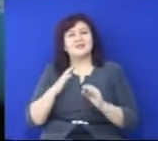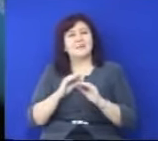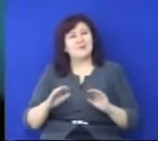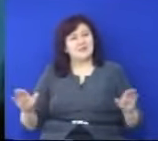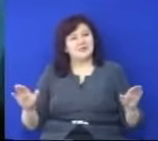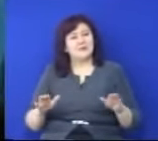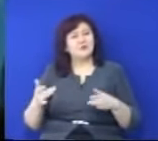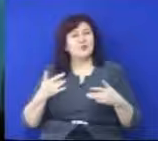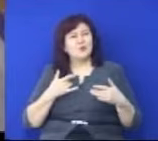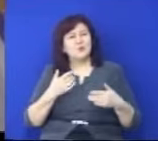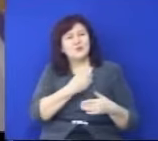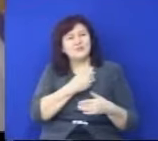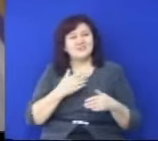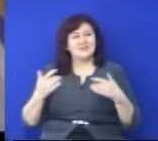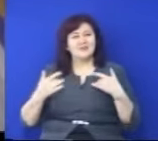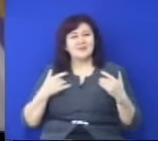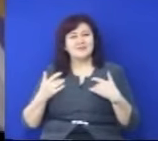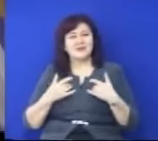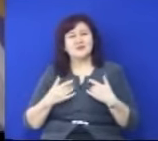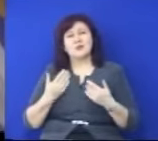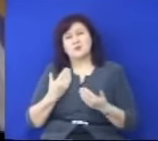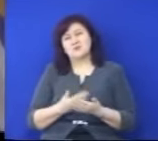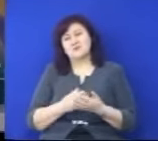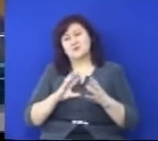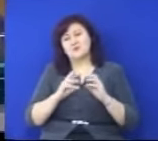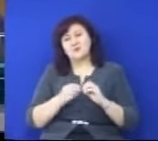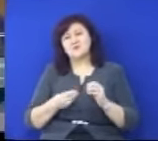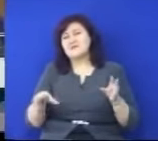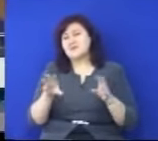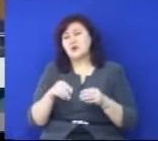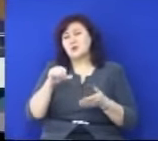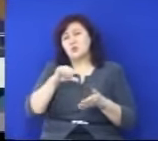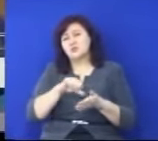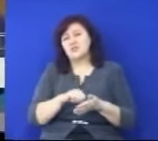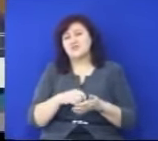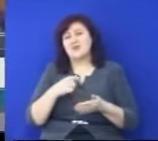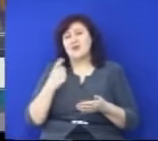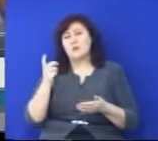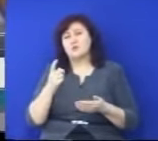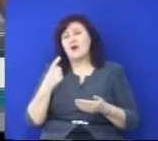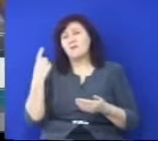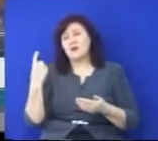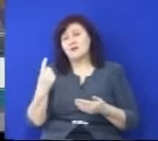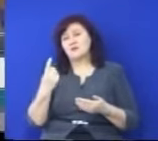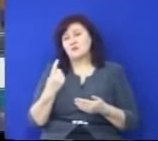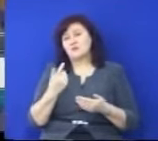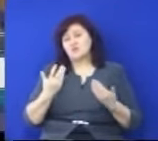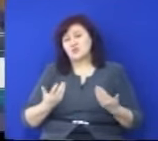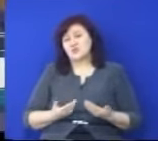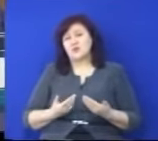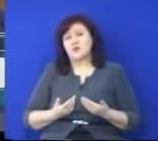ырғағымен билеп кеткін келеді. Все одинокие у нас в основном, общение өте. Негізінен бұл жерде барлығы жалғызлықты адамдар,